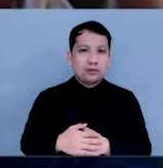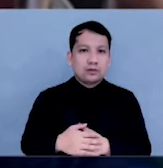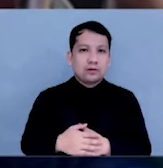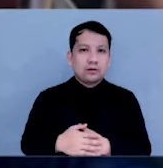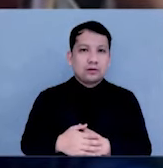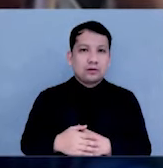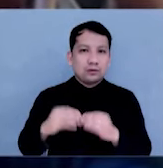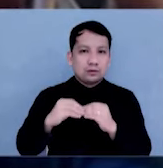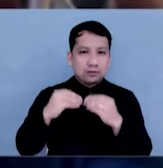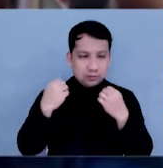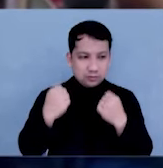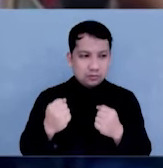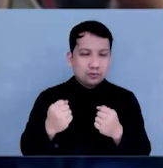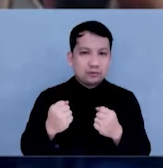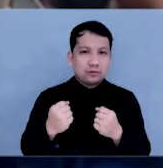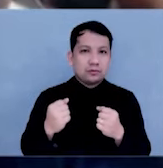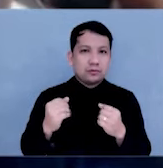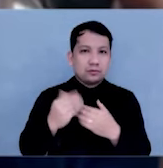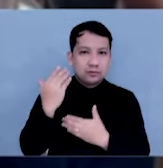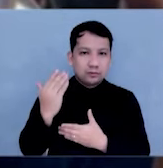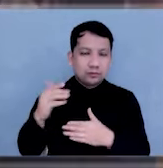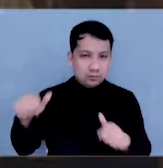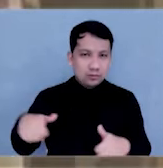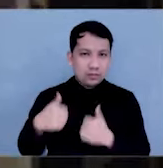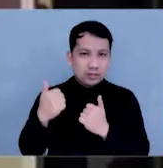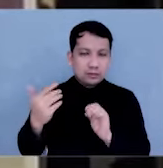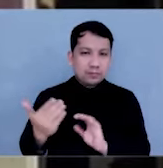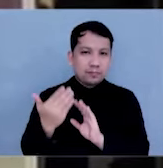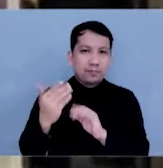be stronger with these challenges that we're facing.